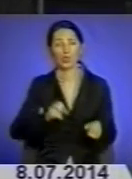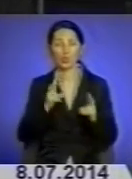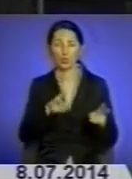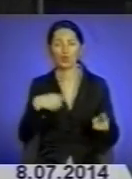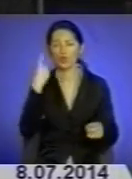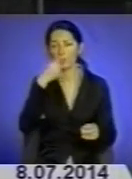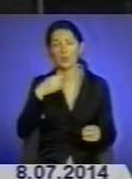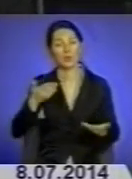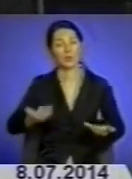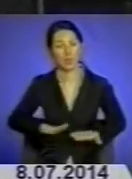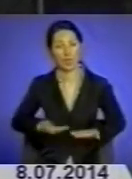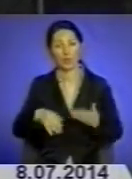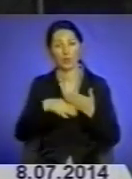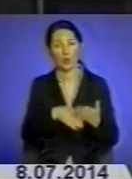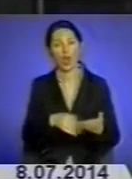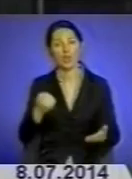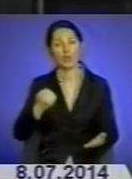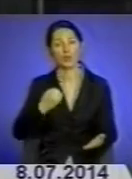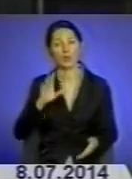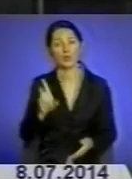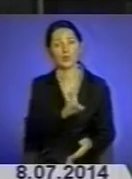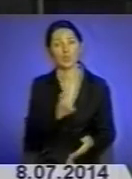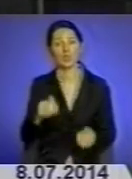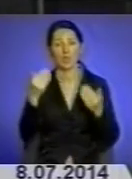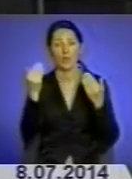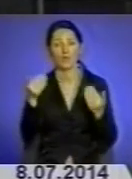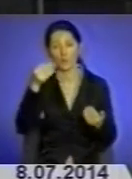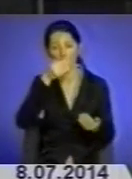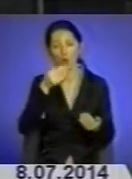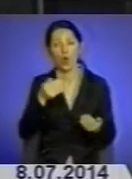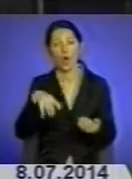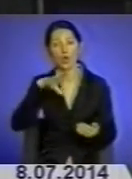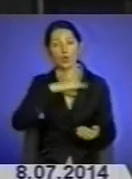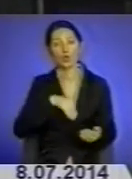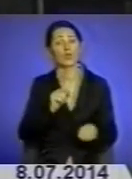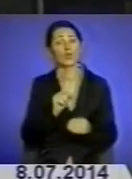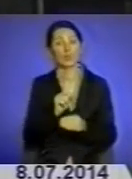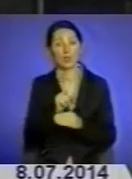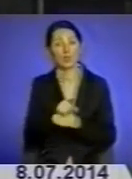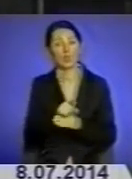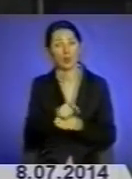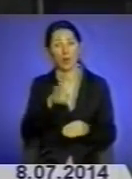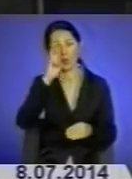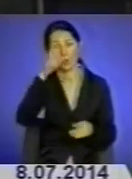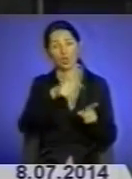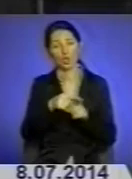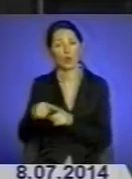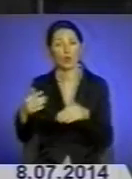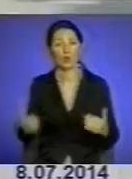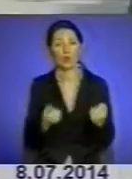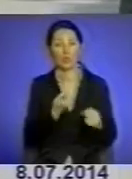військові священники і в тилу, духовні настанови, Боже Слово і підтримка. Це те, з чим сьогодні йдуть до військових святі